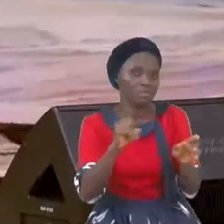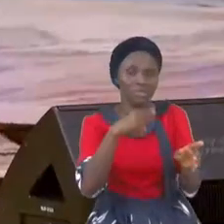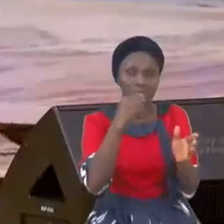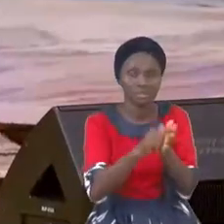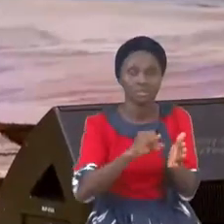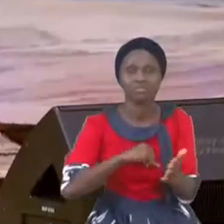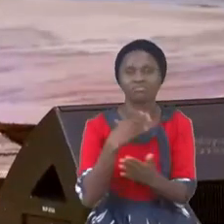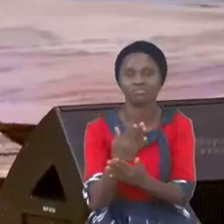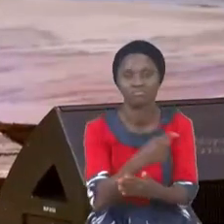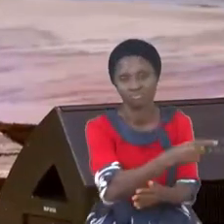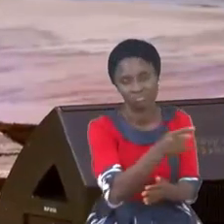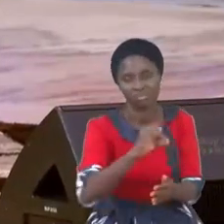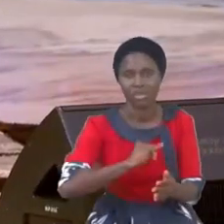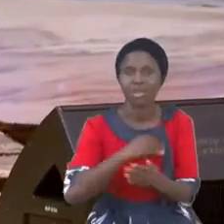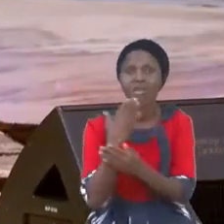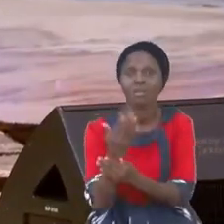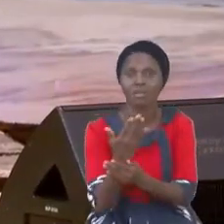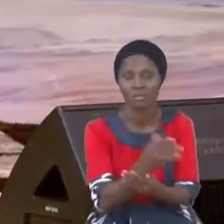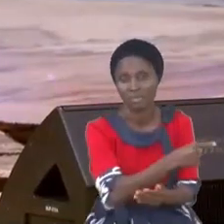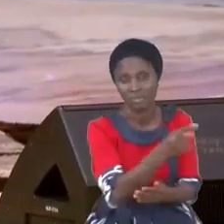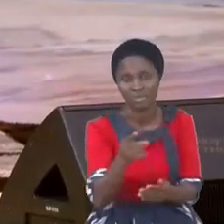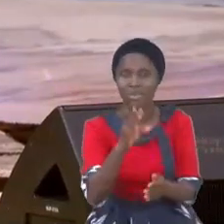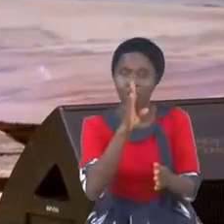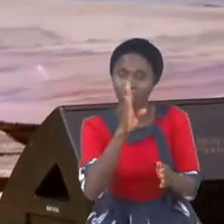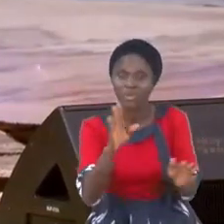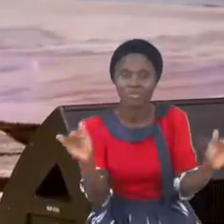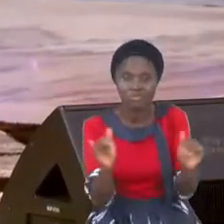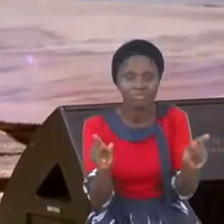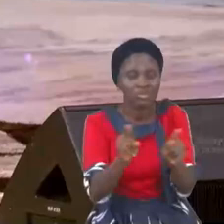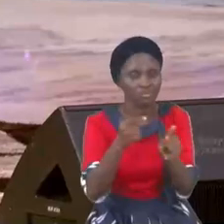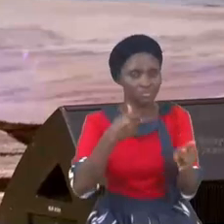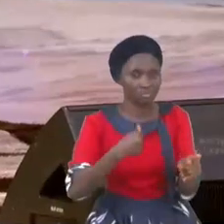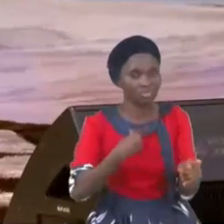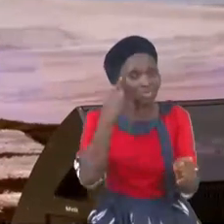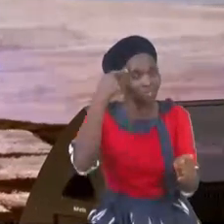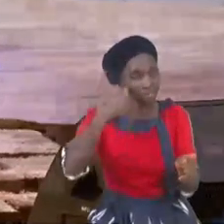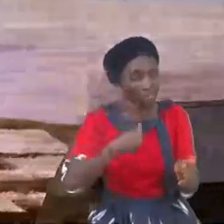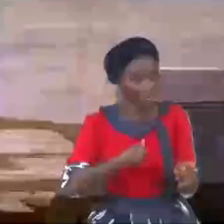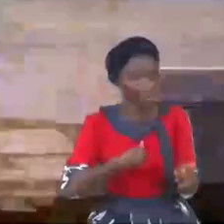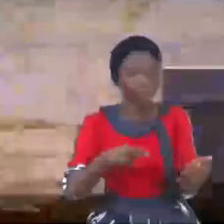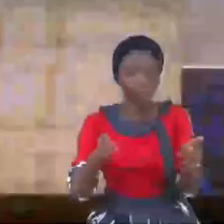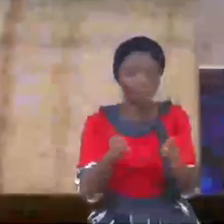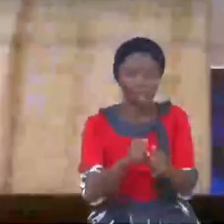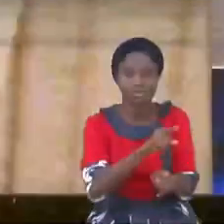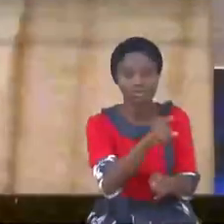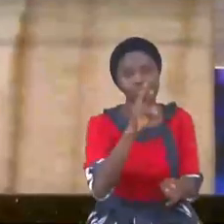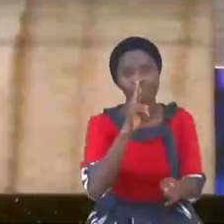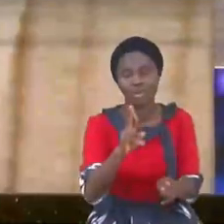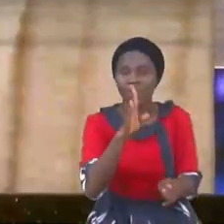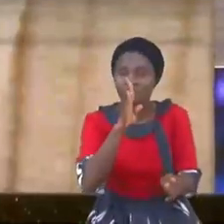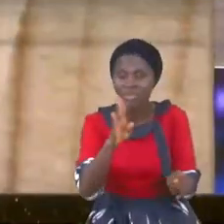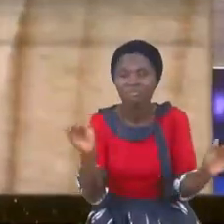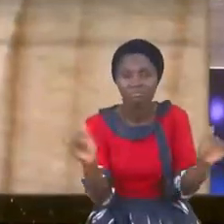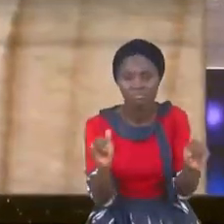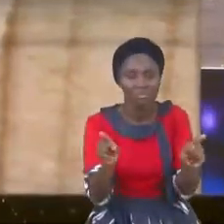vous. » Frères, je vous en supplie. Soyez comme moi, car moi